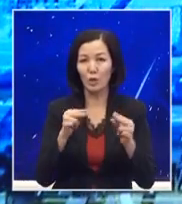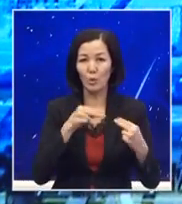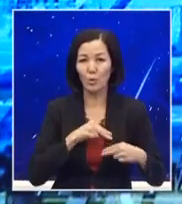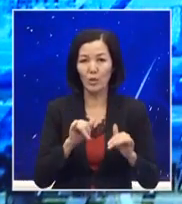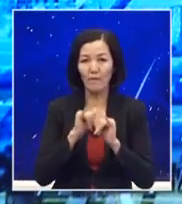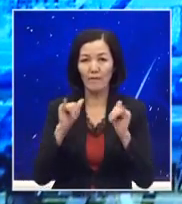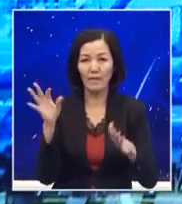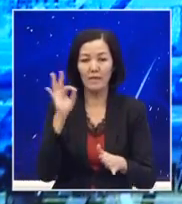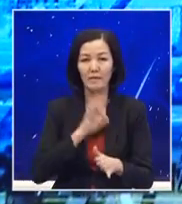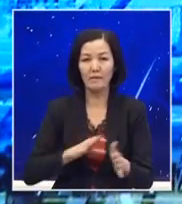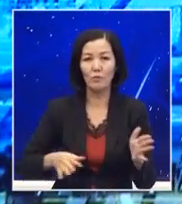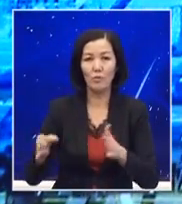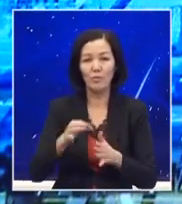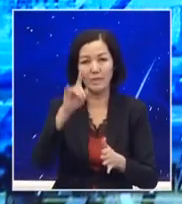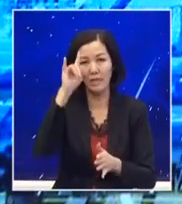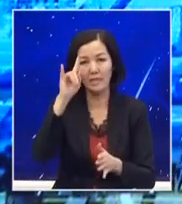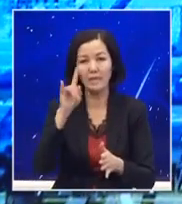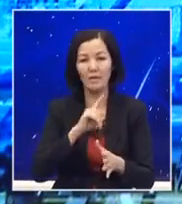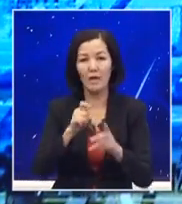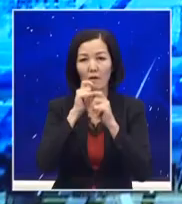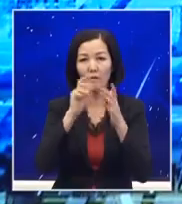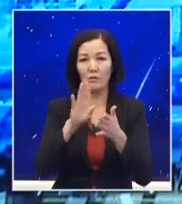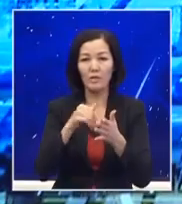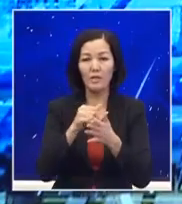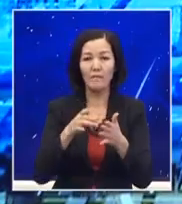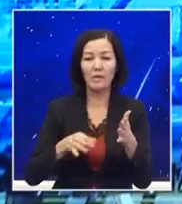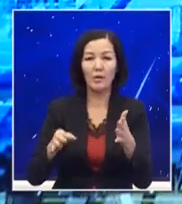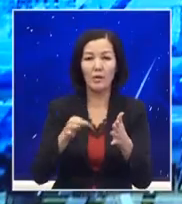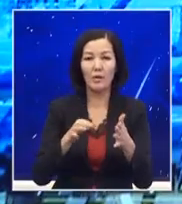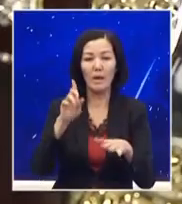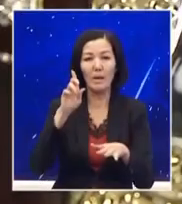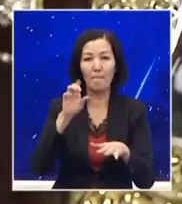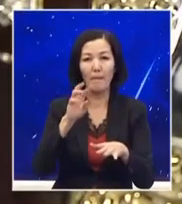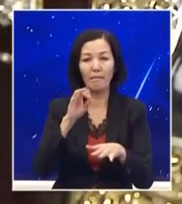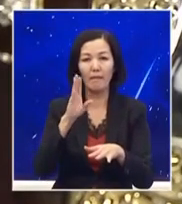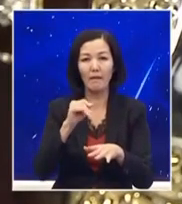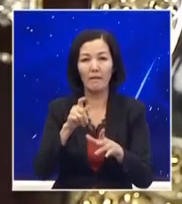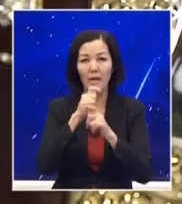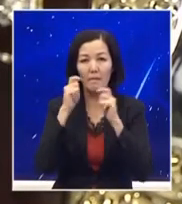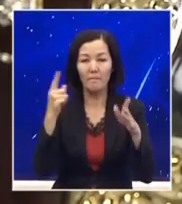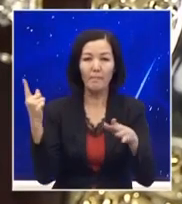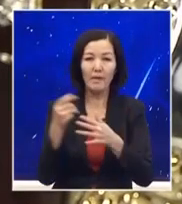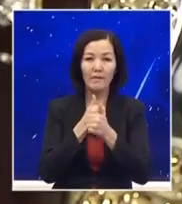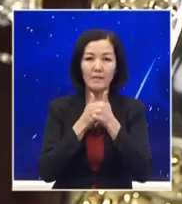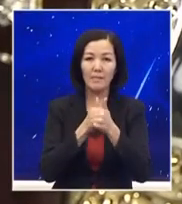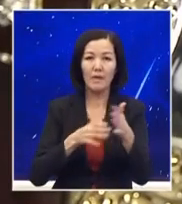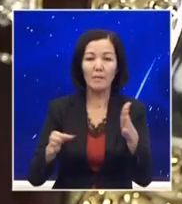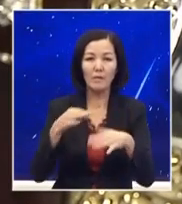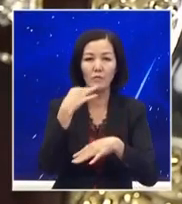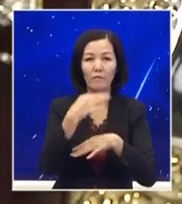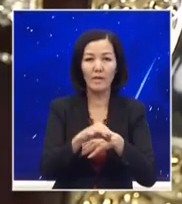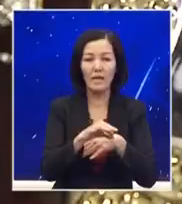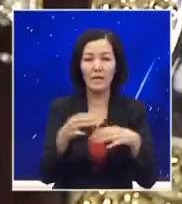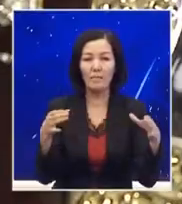развитие области и страны вручил глава региона Амандык Баталов. Среди награжденных первый заместитель областного филиала